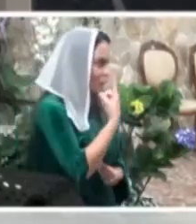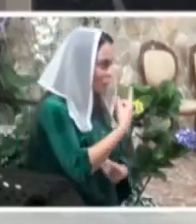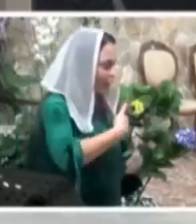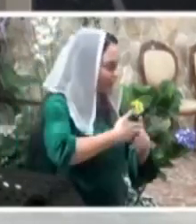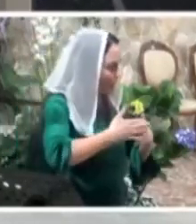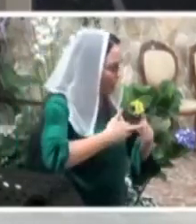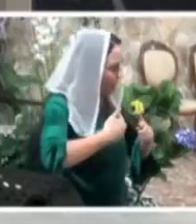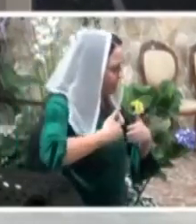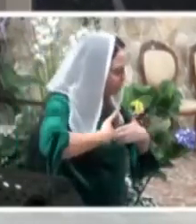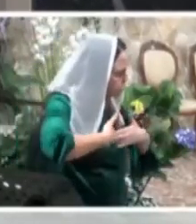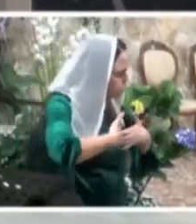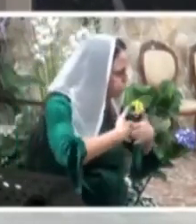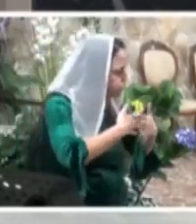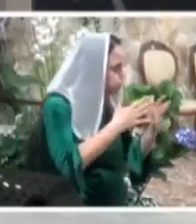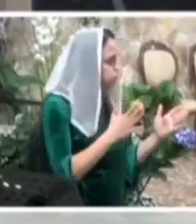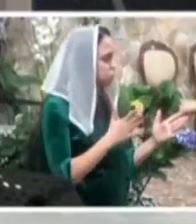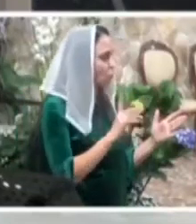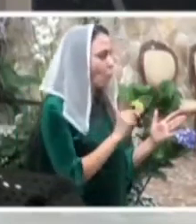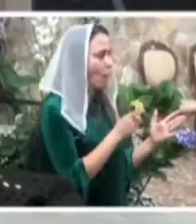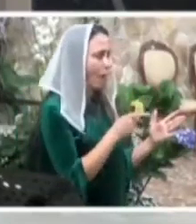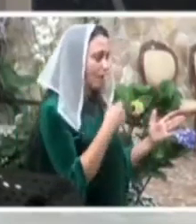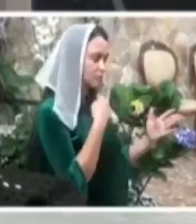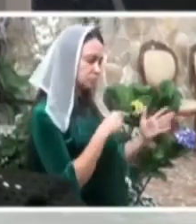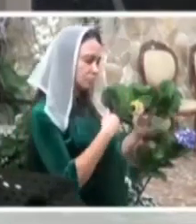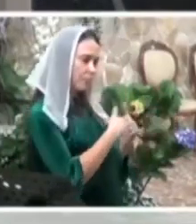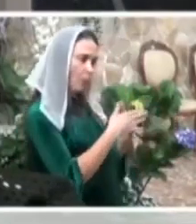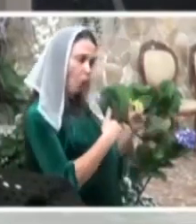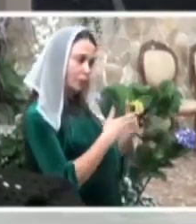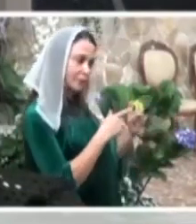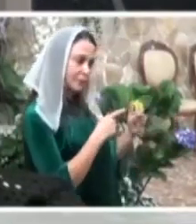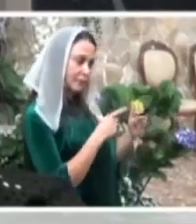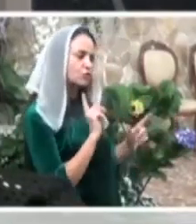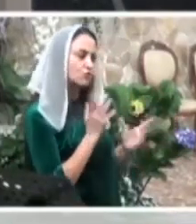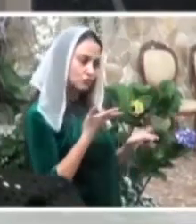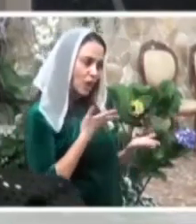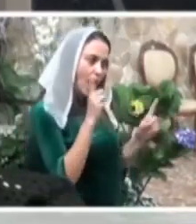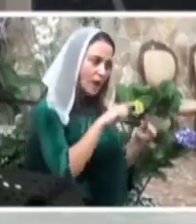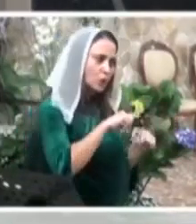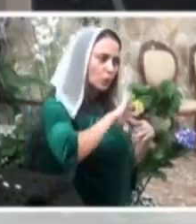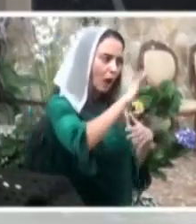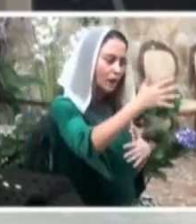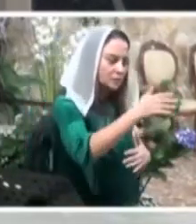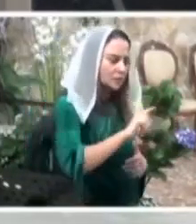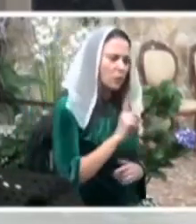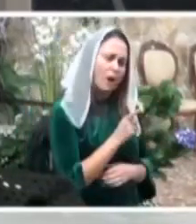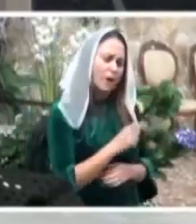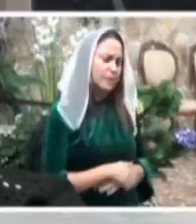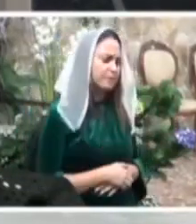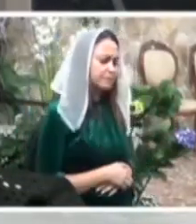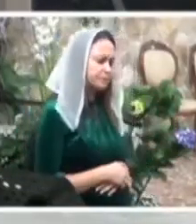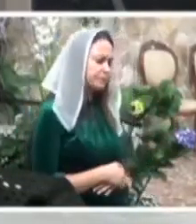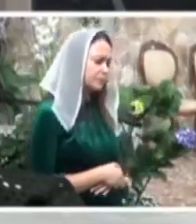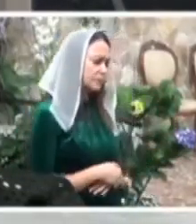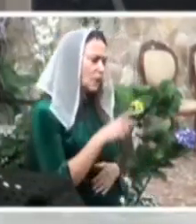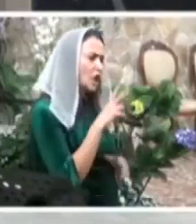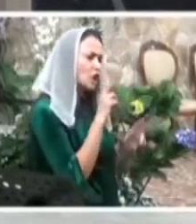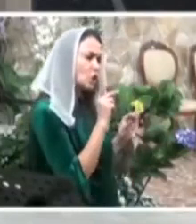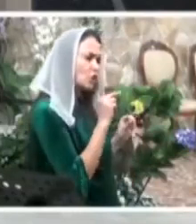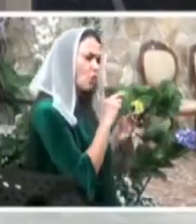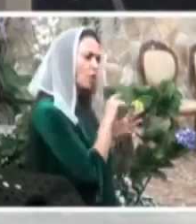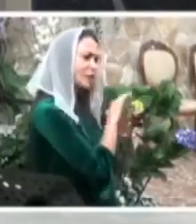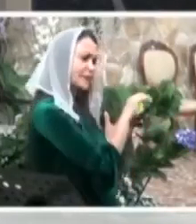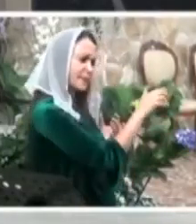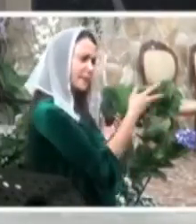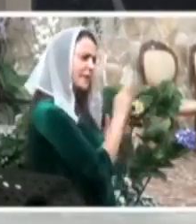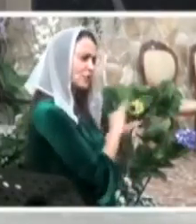di cui parla l'Apostolo Paolo nel Nuovo Testamento. Questa invece è una porta che non